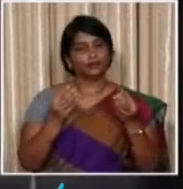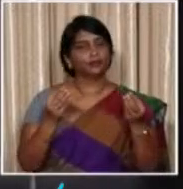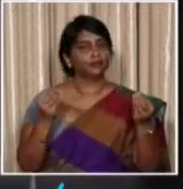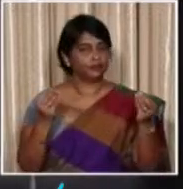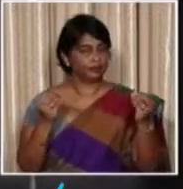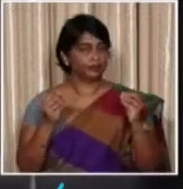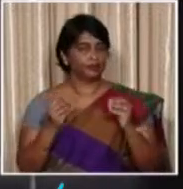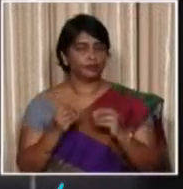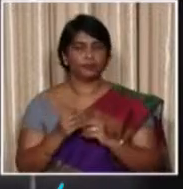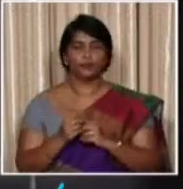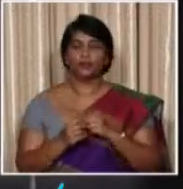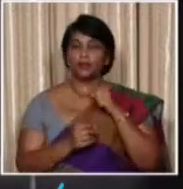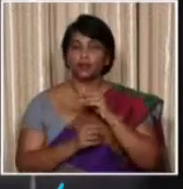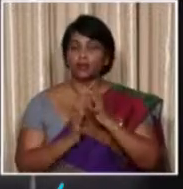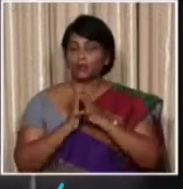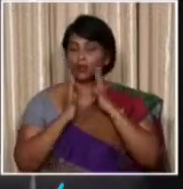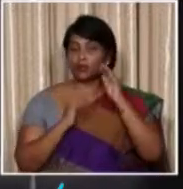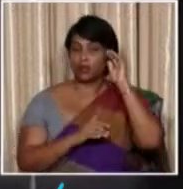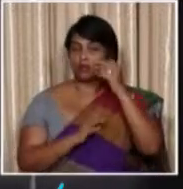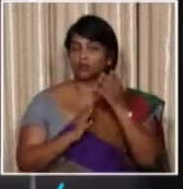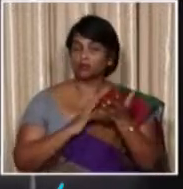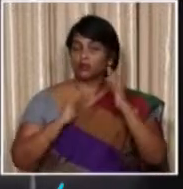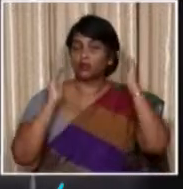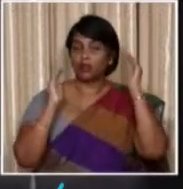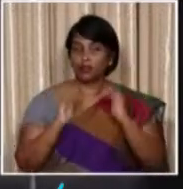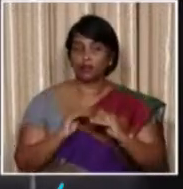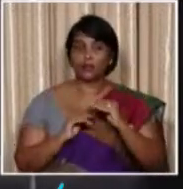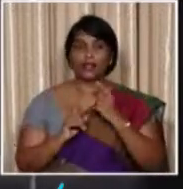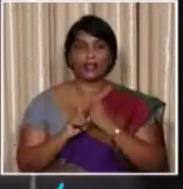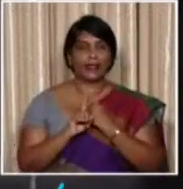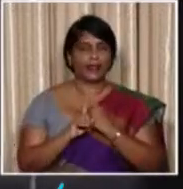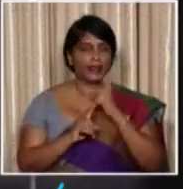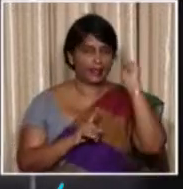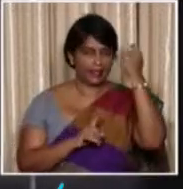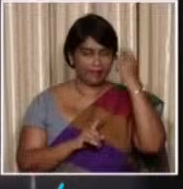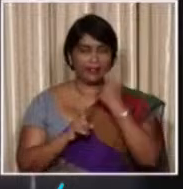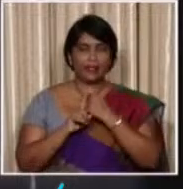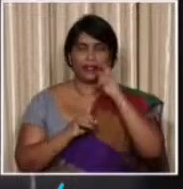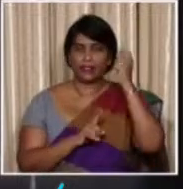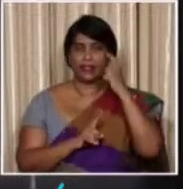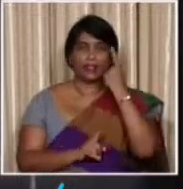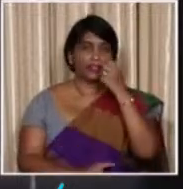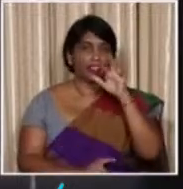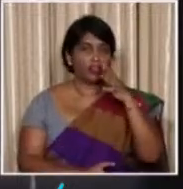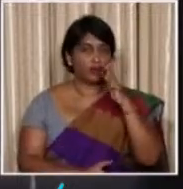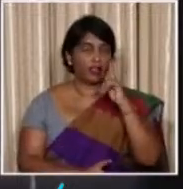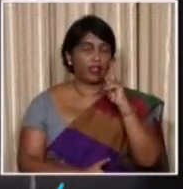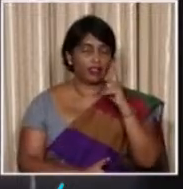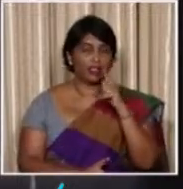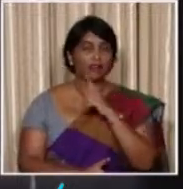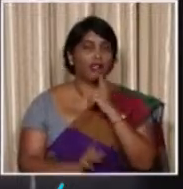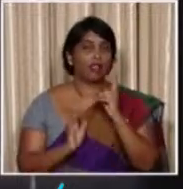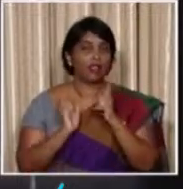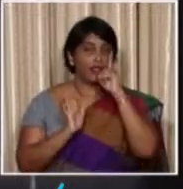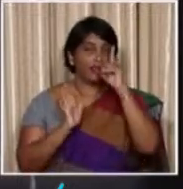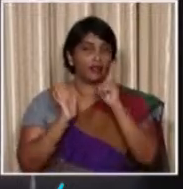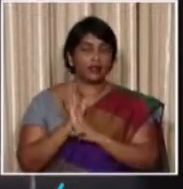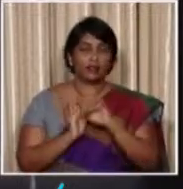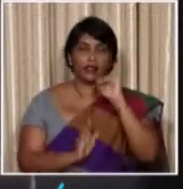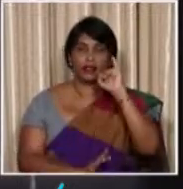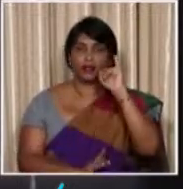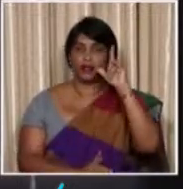yana aakare Wedian ma ali gahane adu wela tiyenne kinnyawe. Kinnyawe 1970 idala tiyena ali 167000.